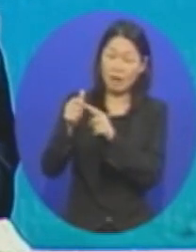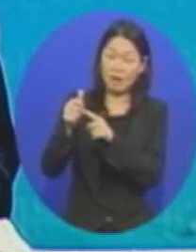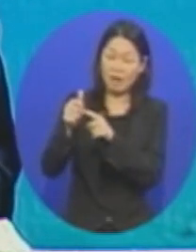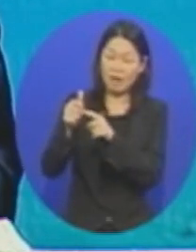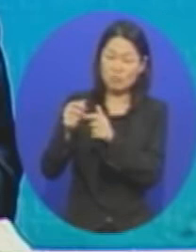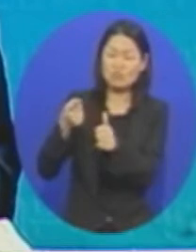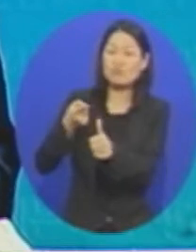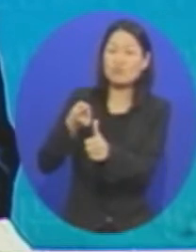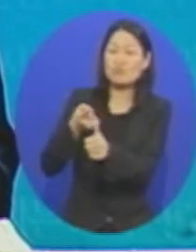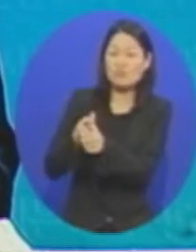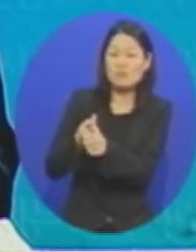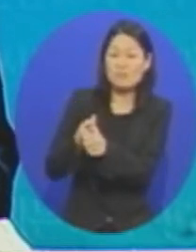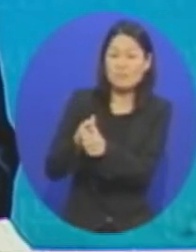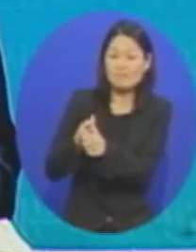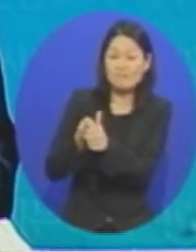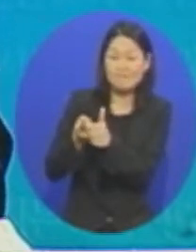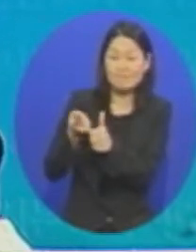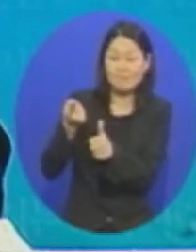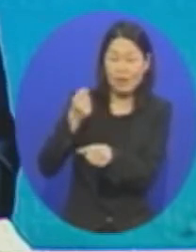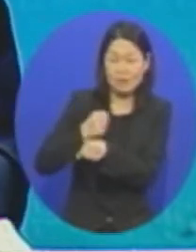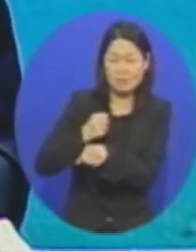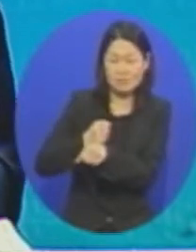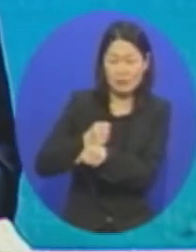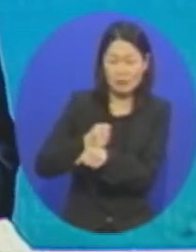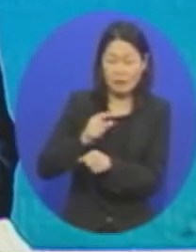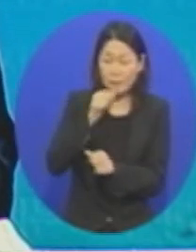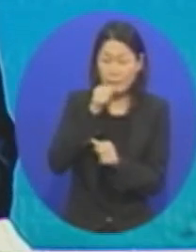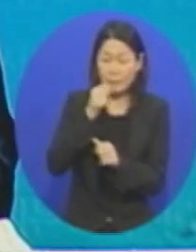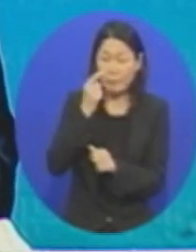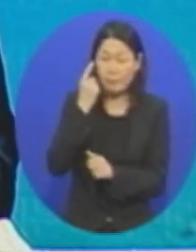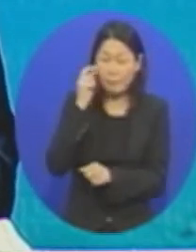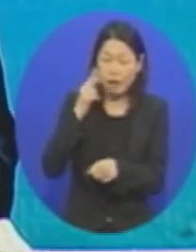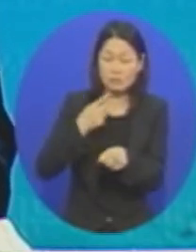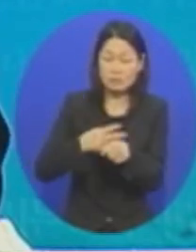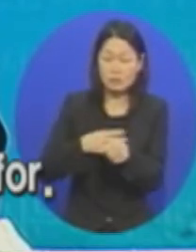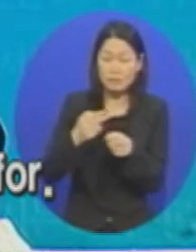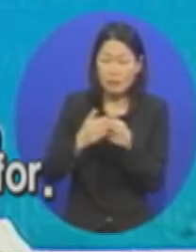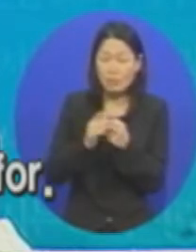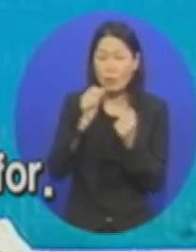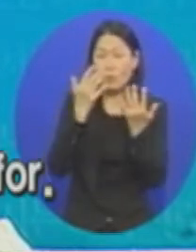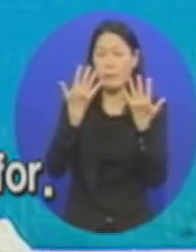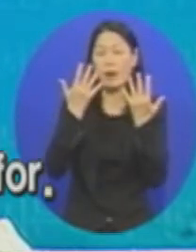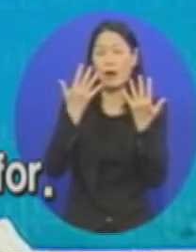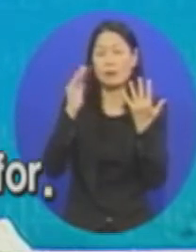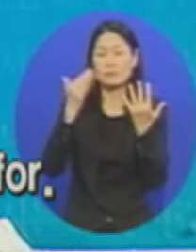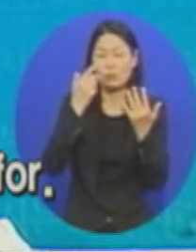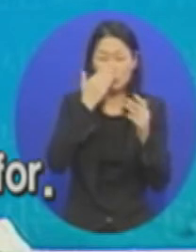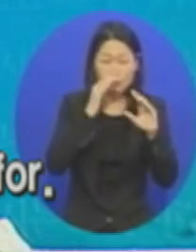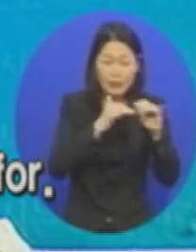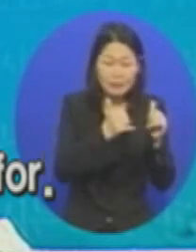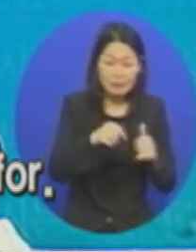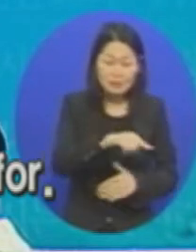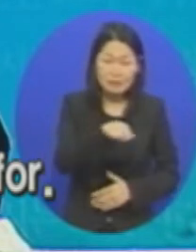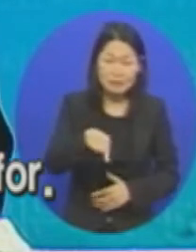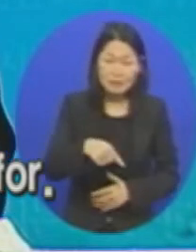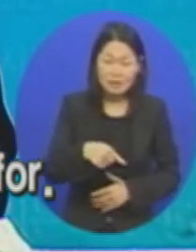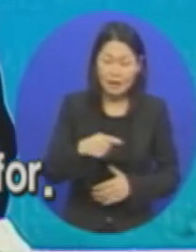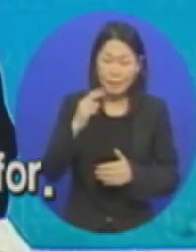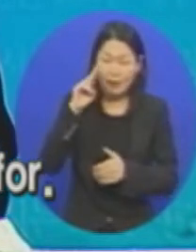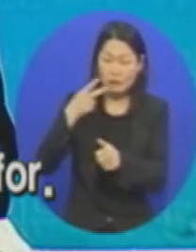죽이려고 했어요 그 사도 바울이 옥에 갇힌 겁니다 유대인들이 죽이려고 하니까 사도